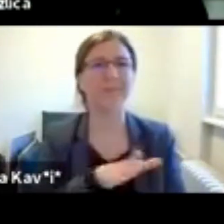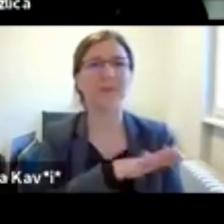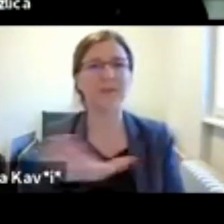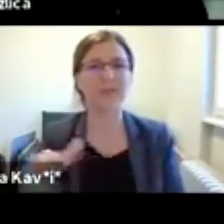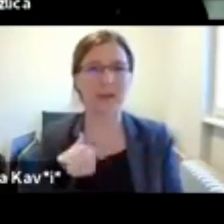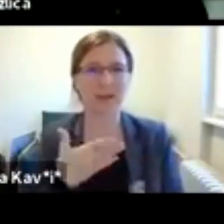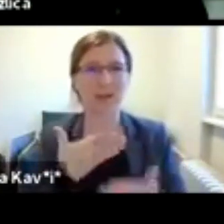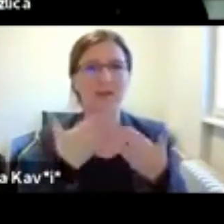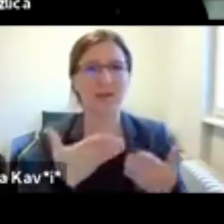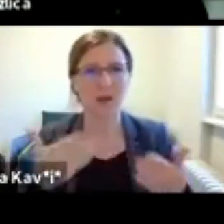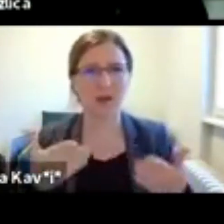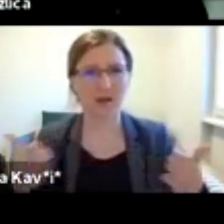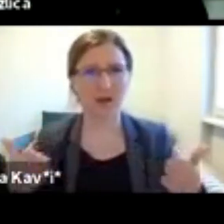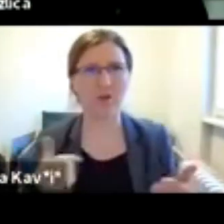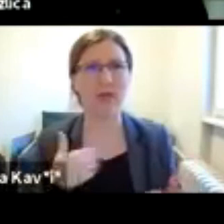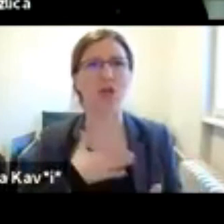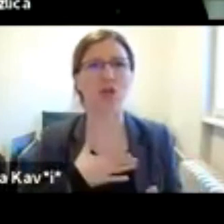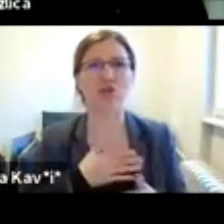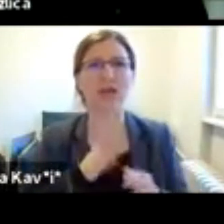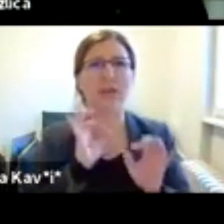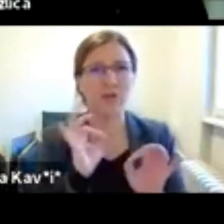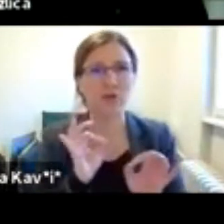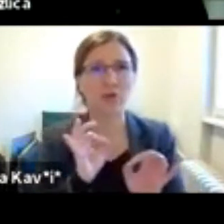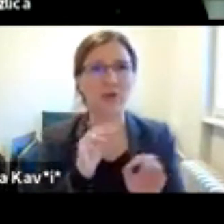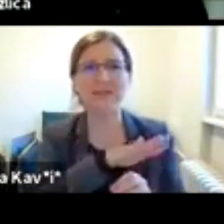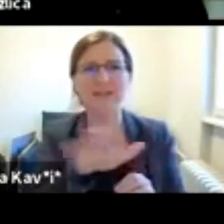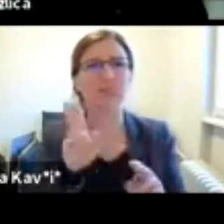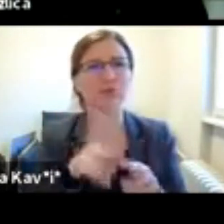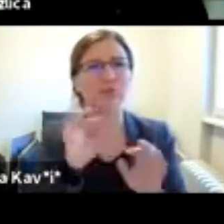sa onom porukom iznad svih poruka: